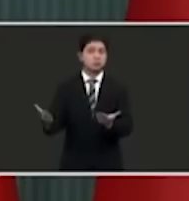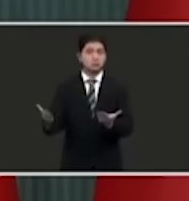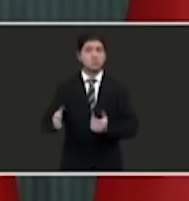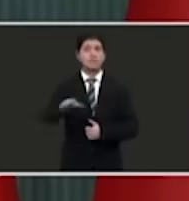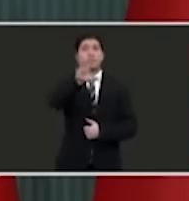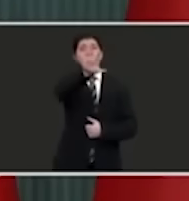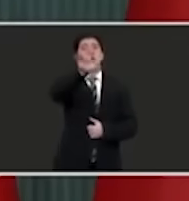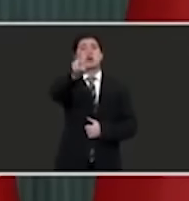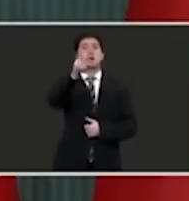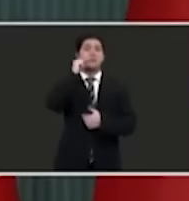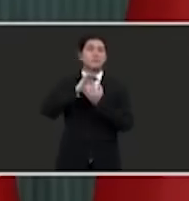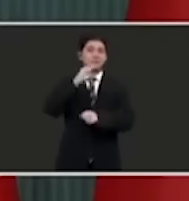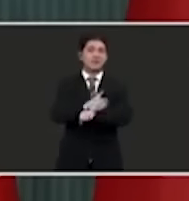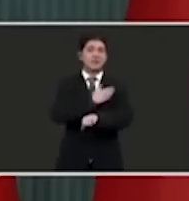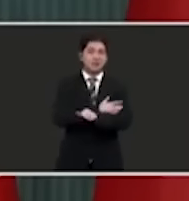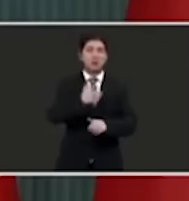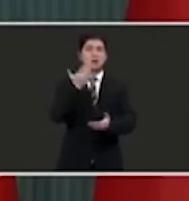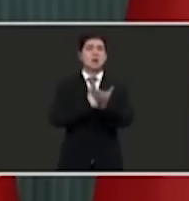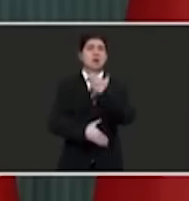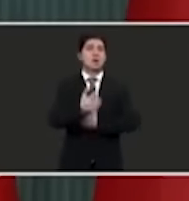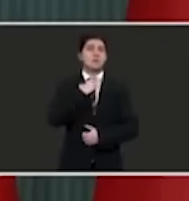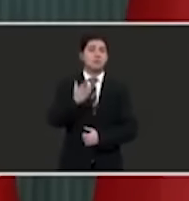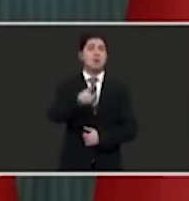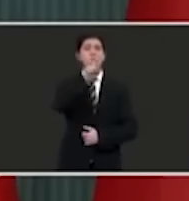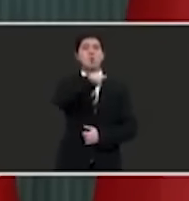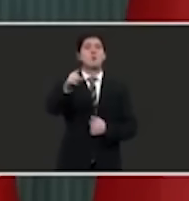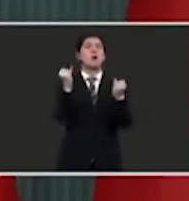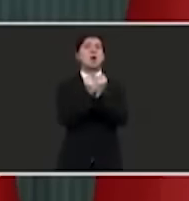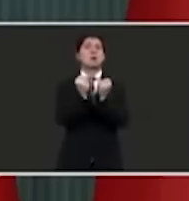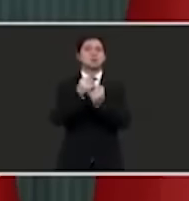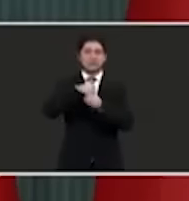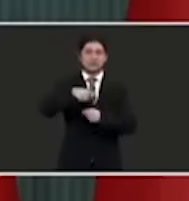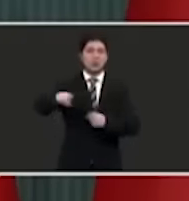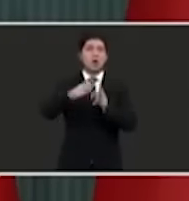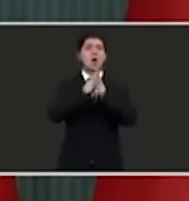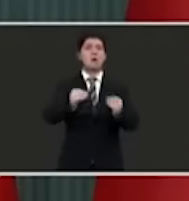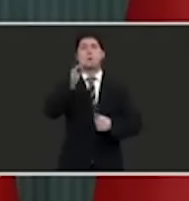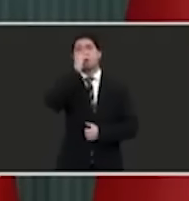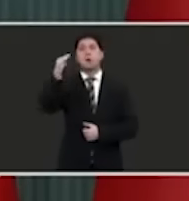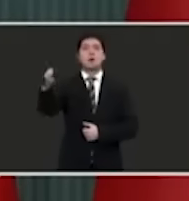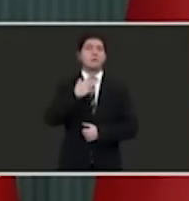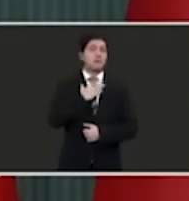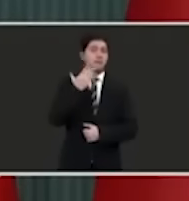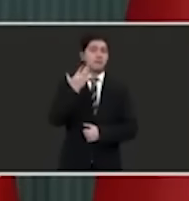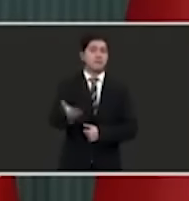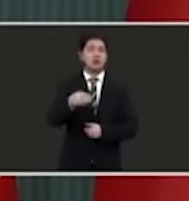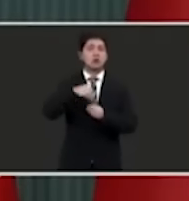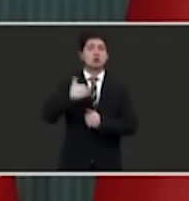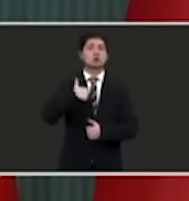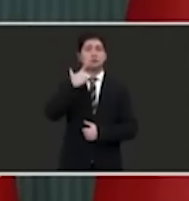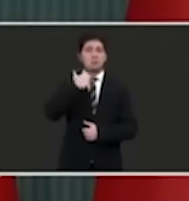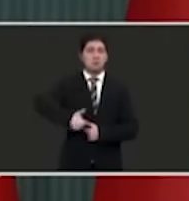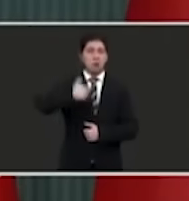52 vatandaşımız yaralandı. 11 kardeşimiz için de kayıp ihbarında bulunuldu. İçişleri